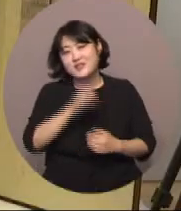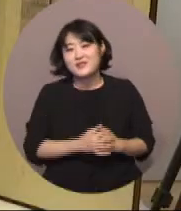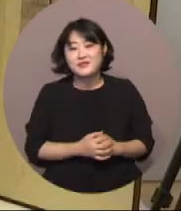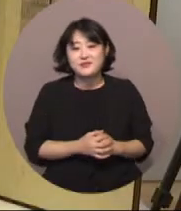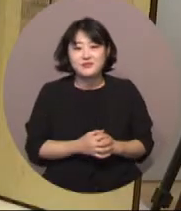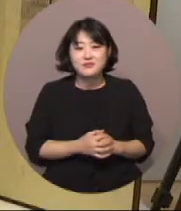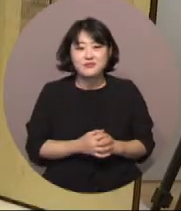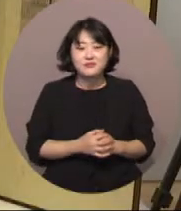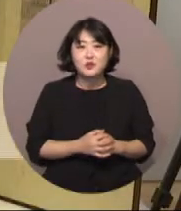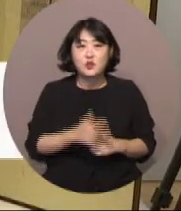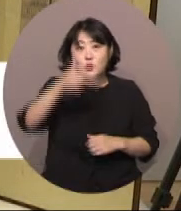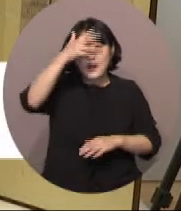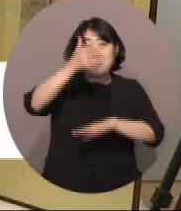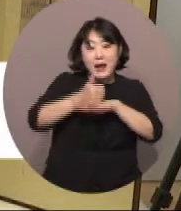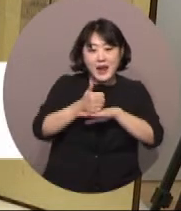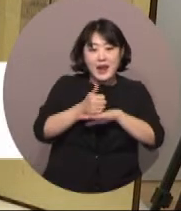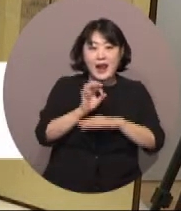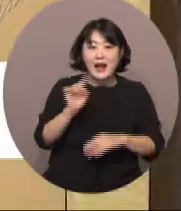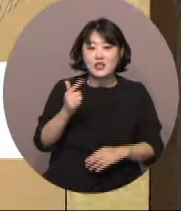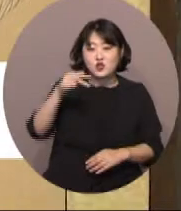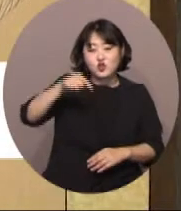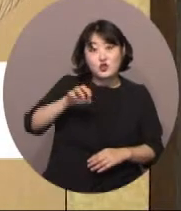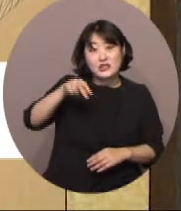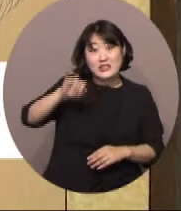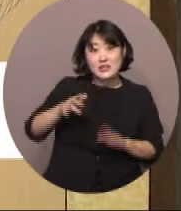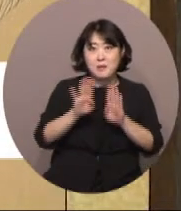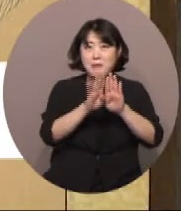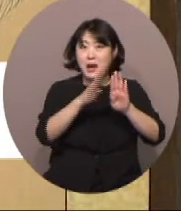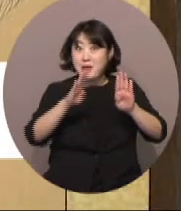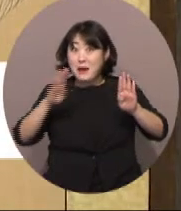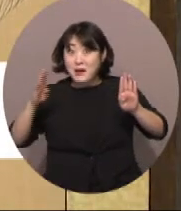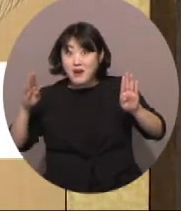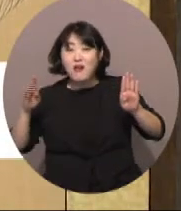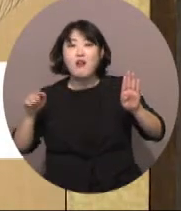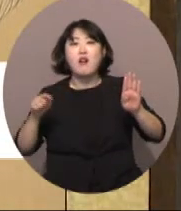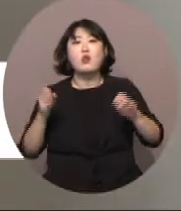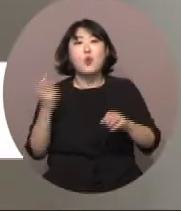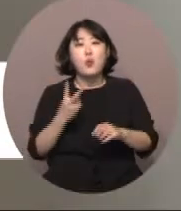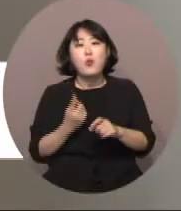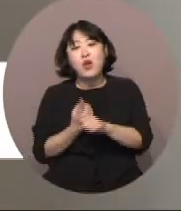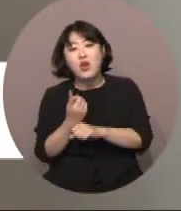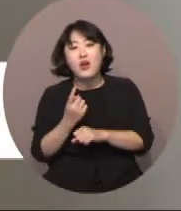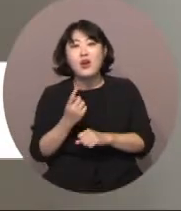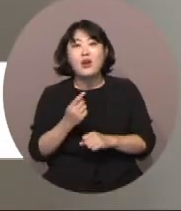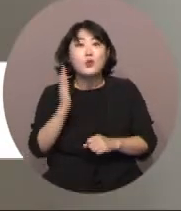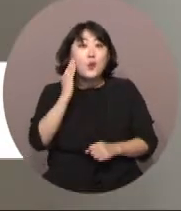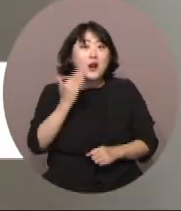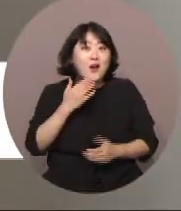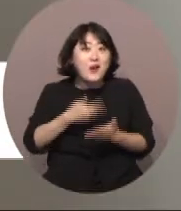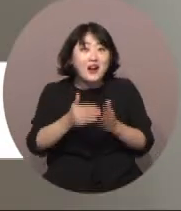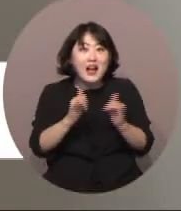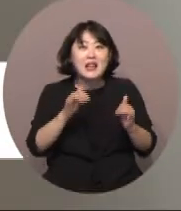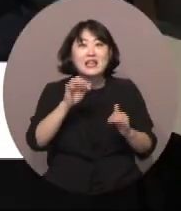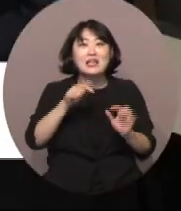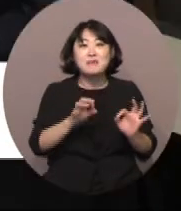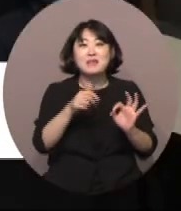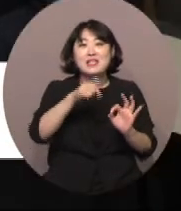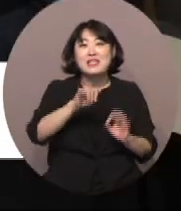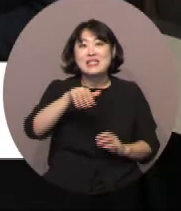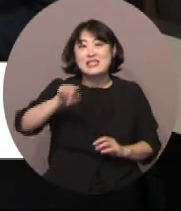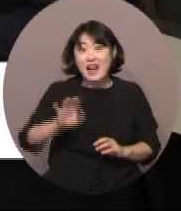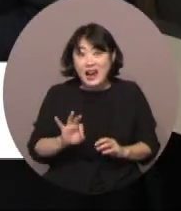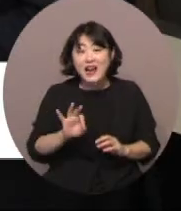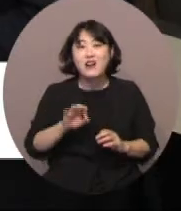조선말 화가 심전 안중식이 그린 화조 영모도 식폭 병풍을 비롯해 운보 김기창의 판화, 삼국시대부터